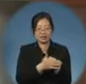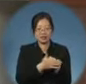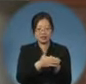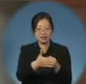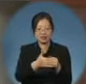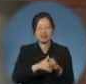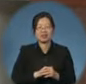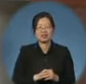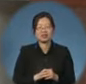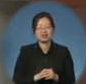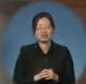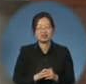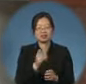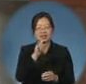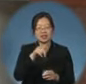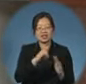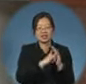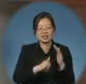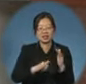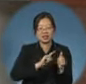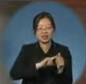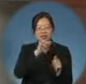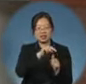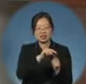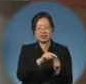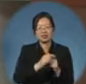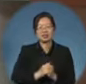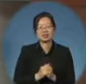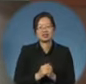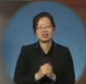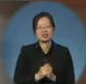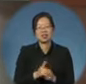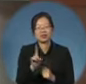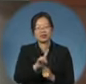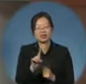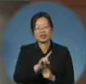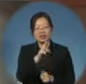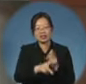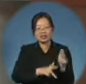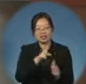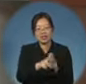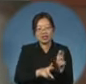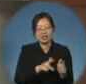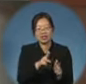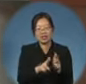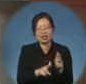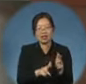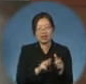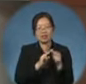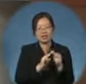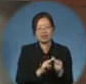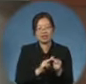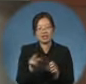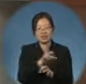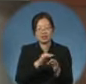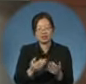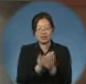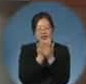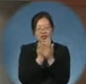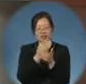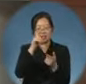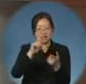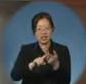사실은 이제 해까지 5 이라는 것은 이 어떤 산업화 의 산업화와 경제 성장의 딱